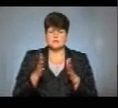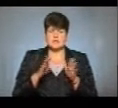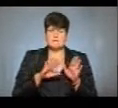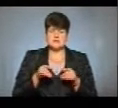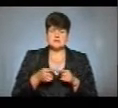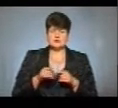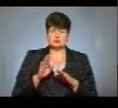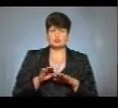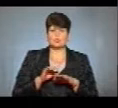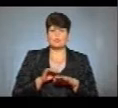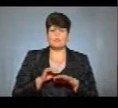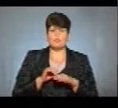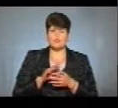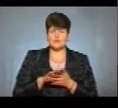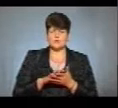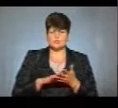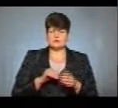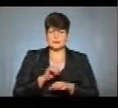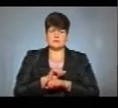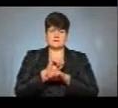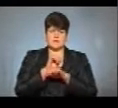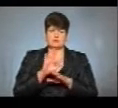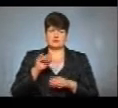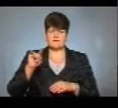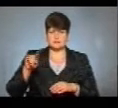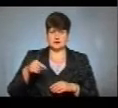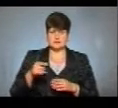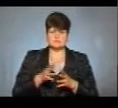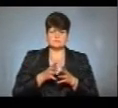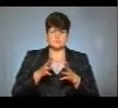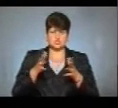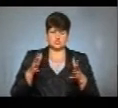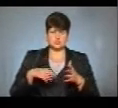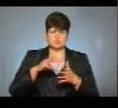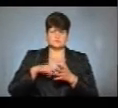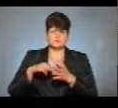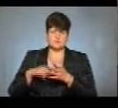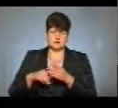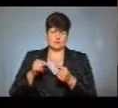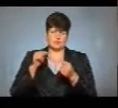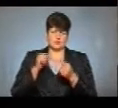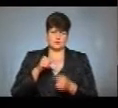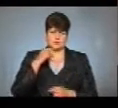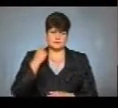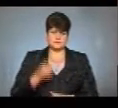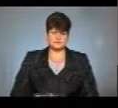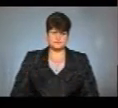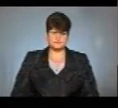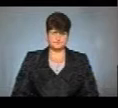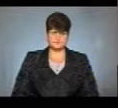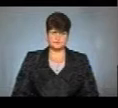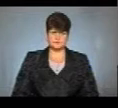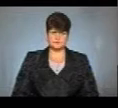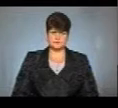будемо продовжувати маніфестацію і будемо вимагати повищення санкцій проти Російської Федерації. Діана Ярошенко,